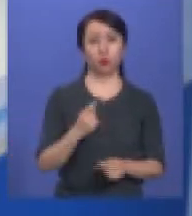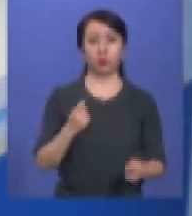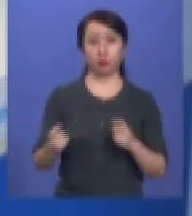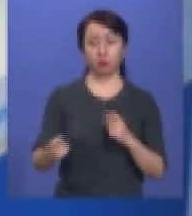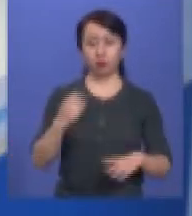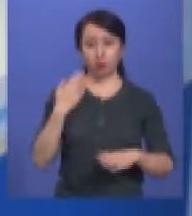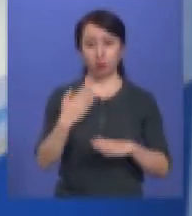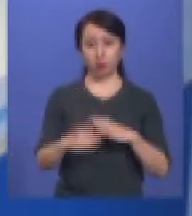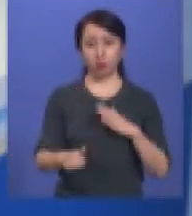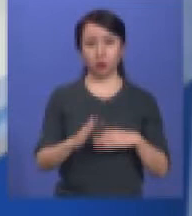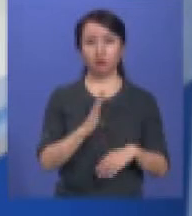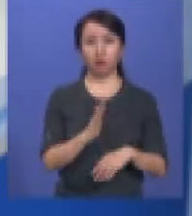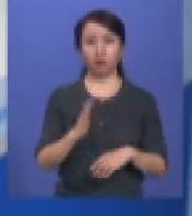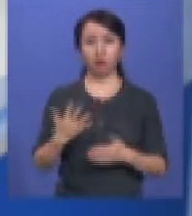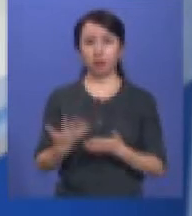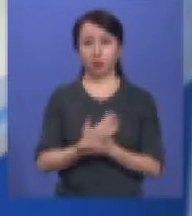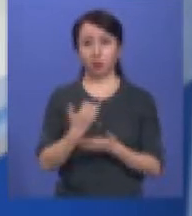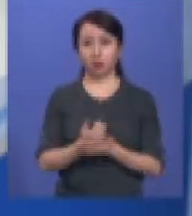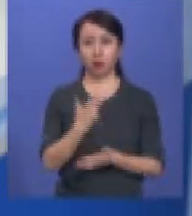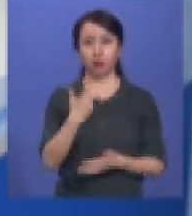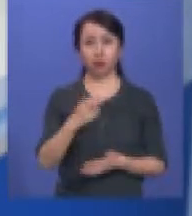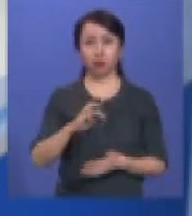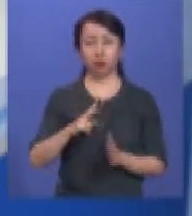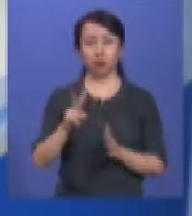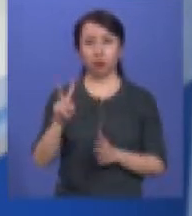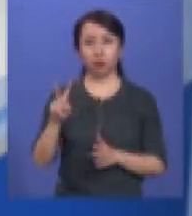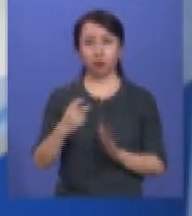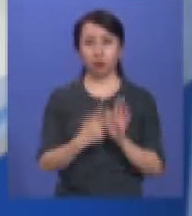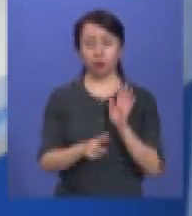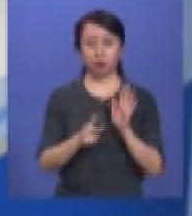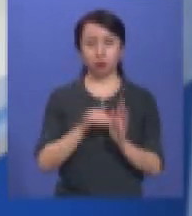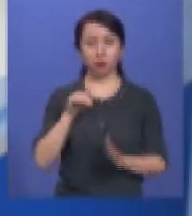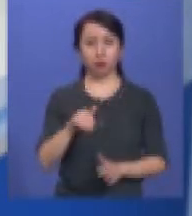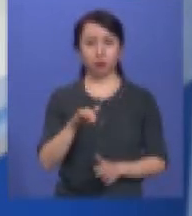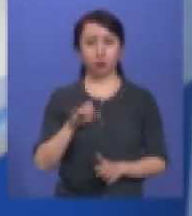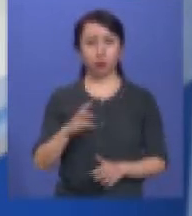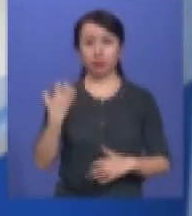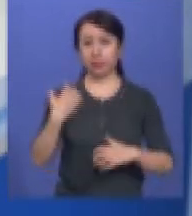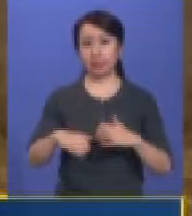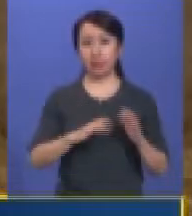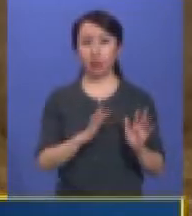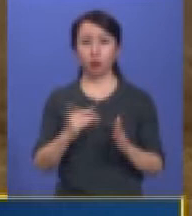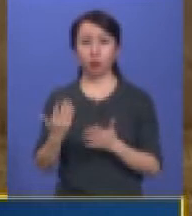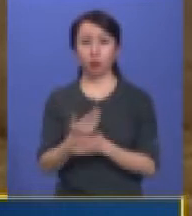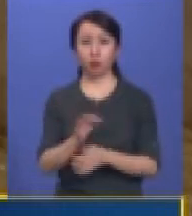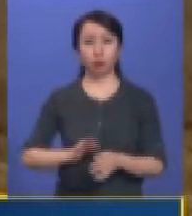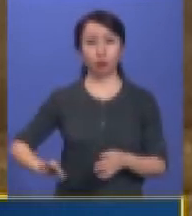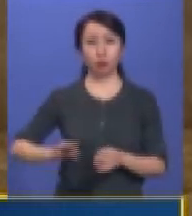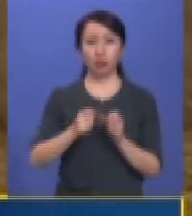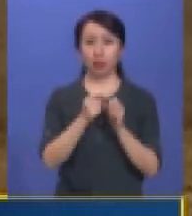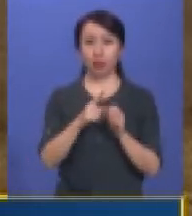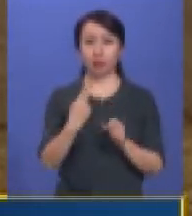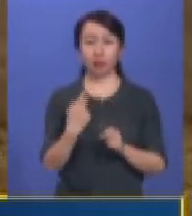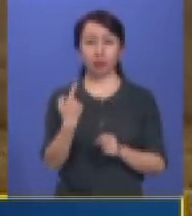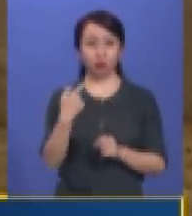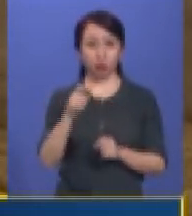зерновых уже завершили. Валовый сбор составил 3 миллиона 288 тысяч тонн. Средняя урожайность по области достигла 11